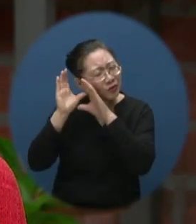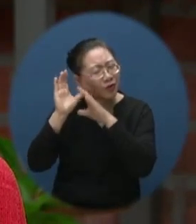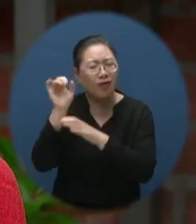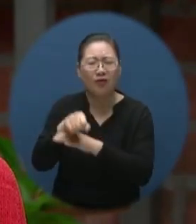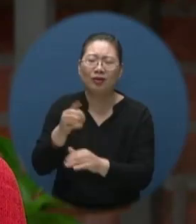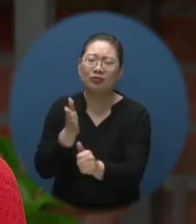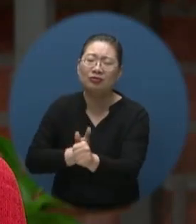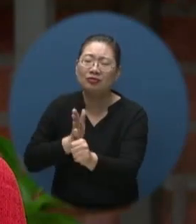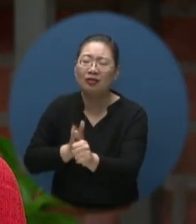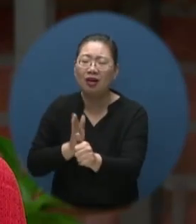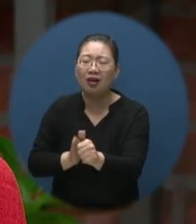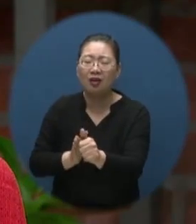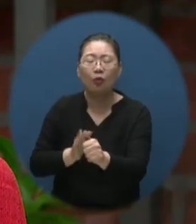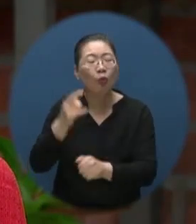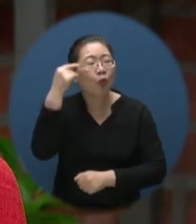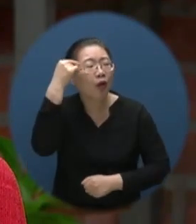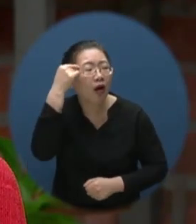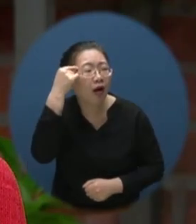그랬더니